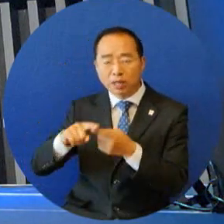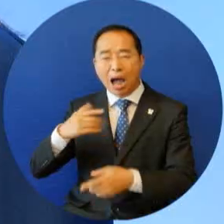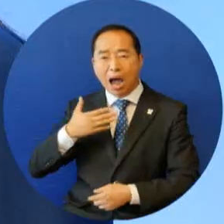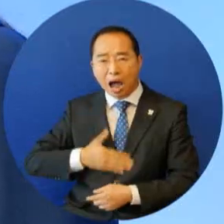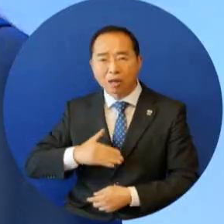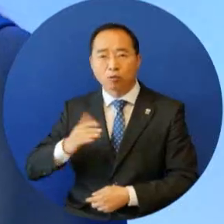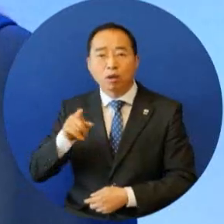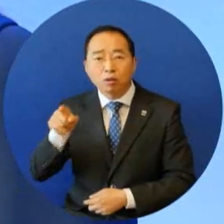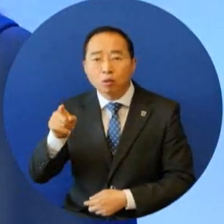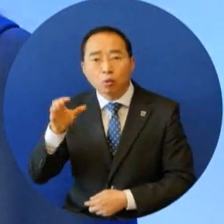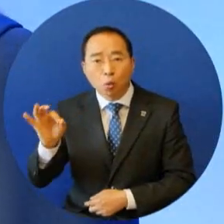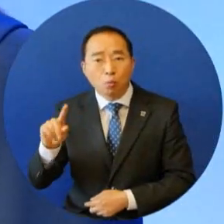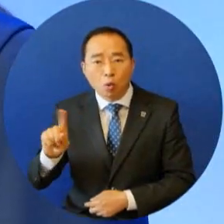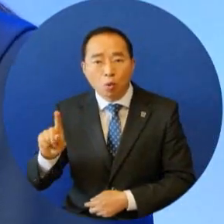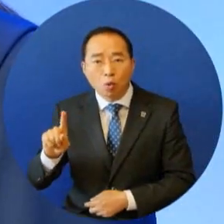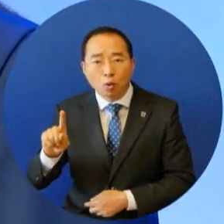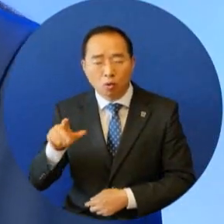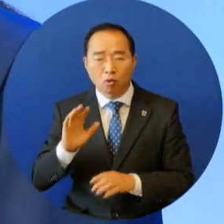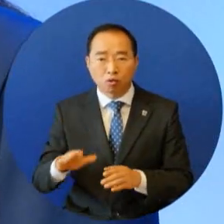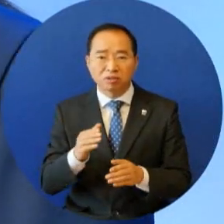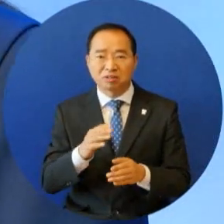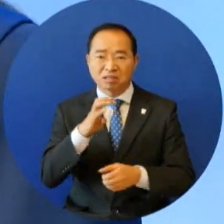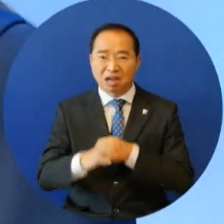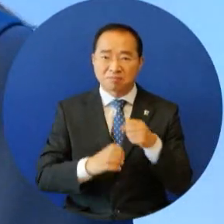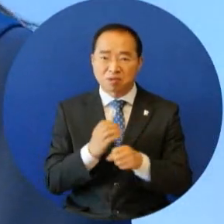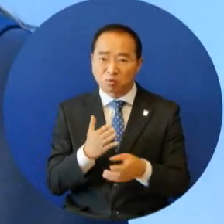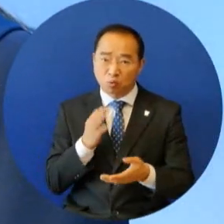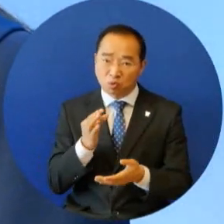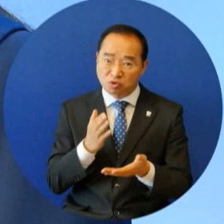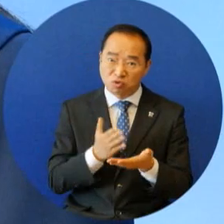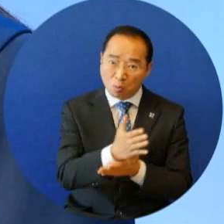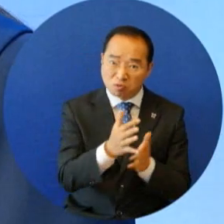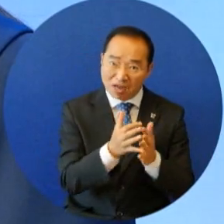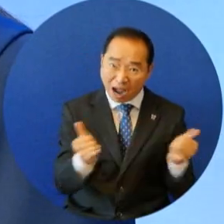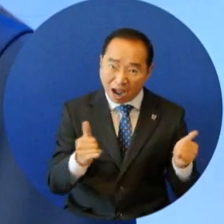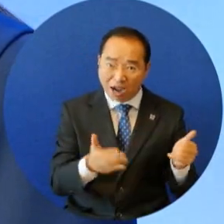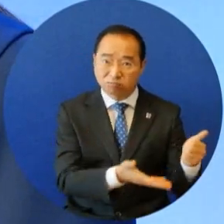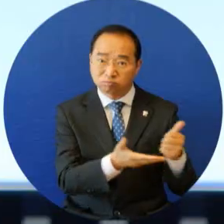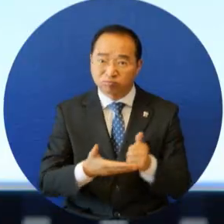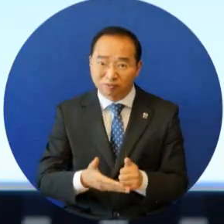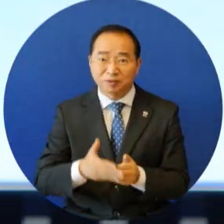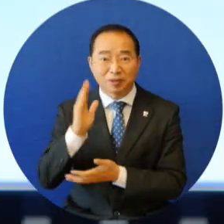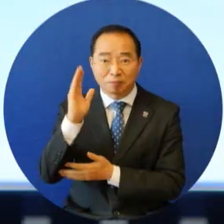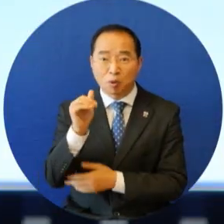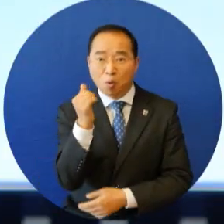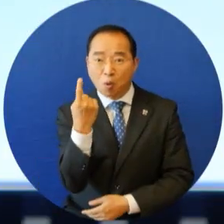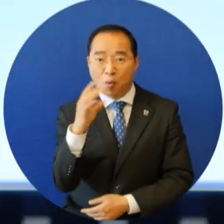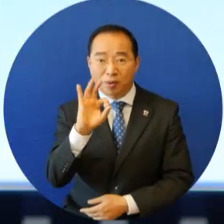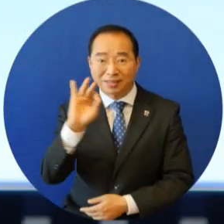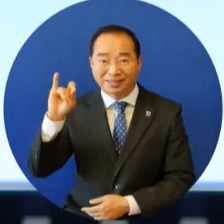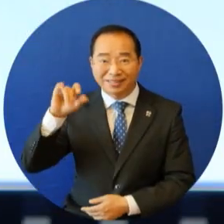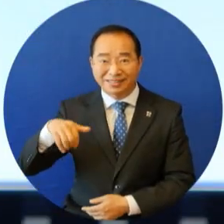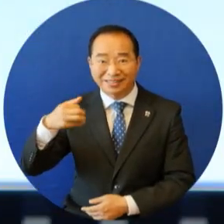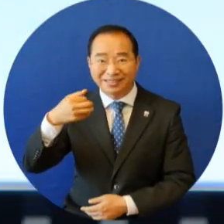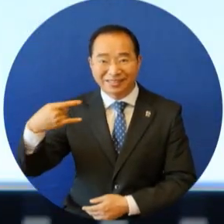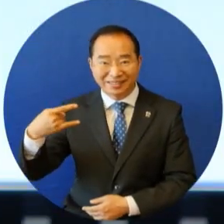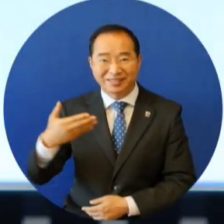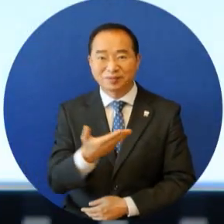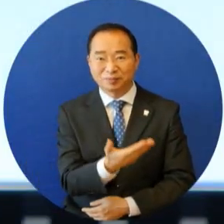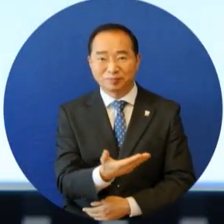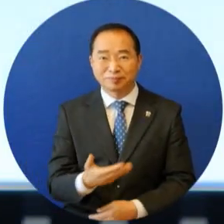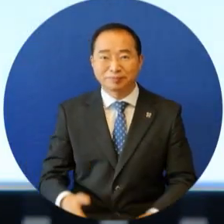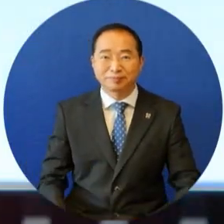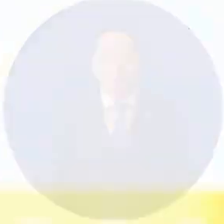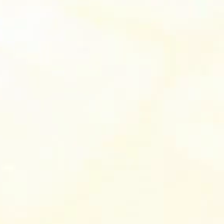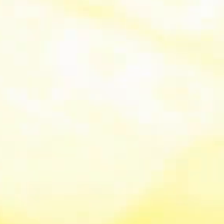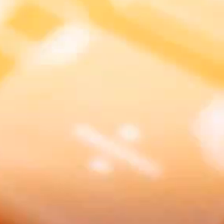정체. 40년 이상 경제 현장을 경험한 전문가의 돈 이야기 들어볼까요? 전세종대학교 홍익희 교수